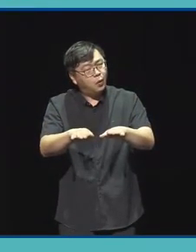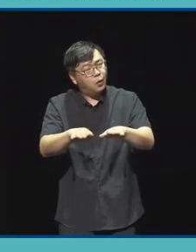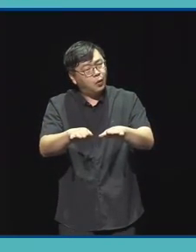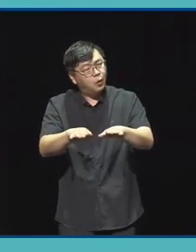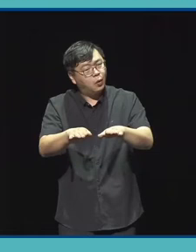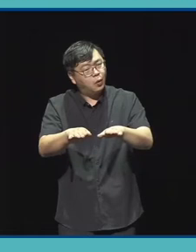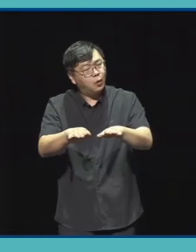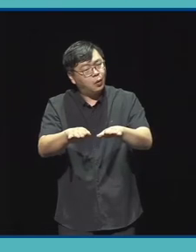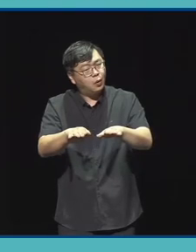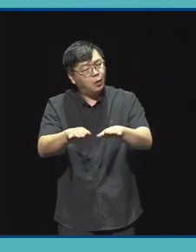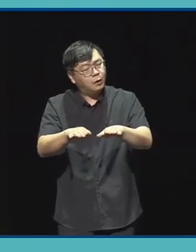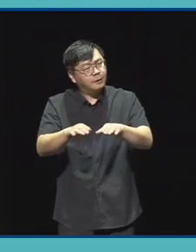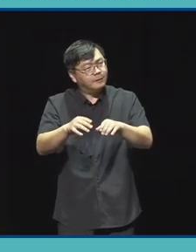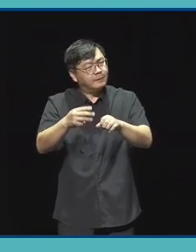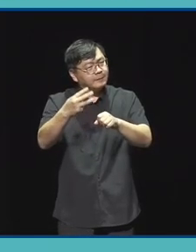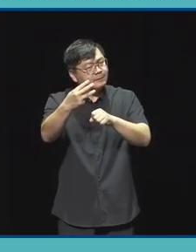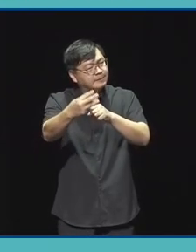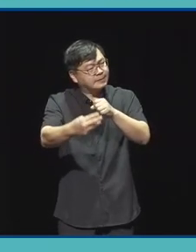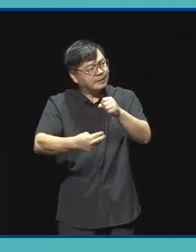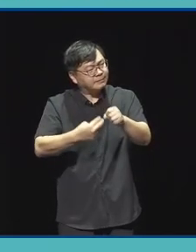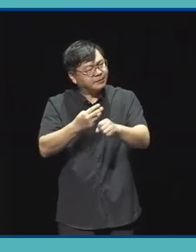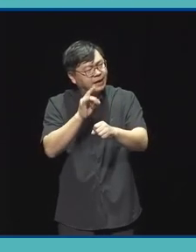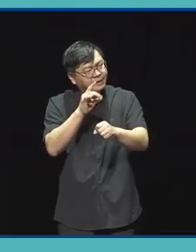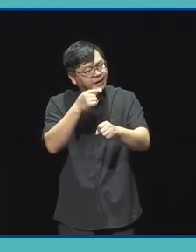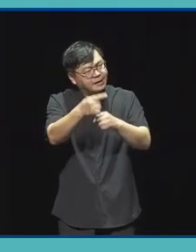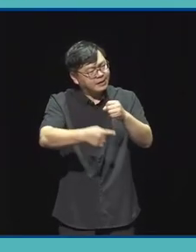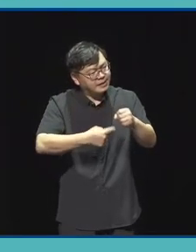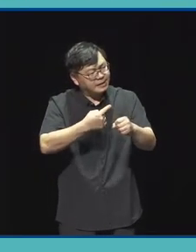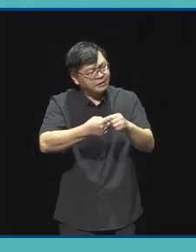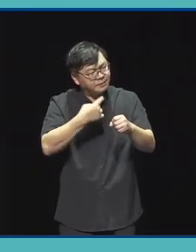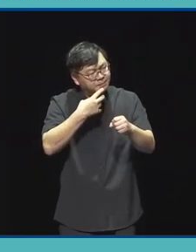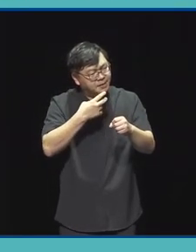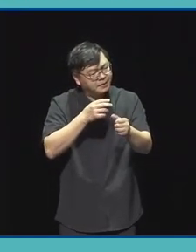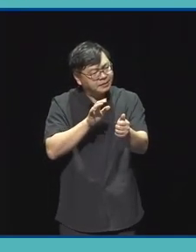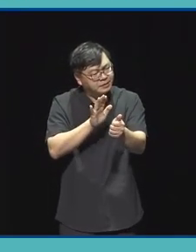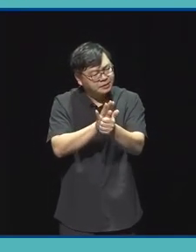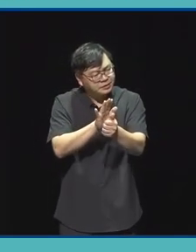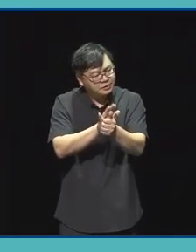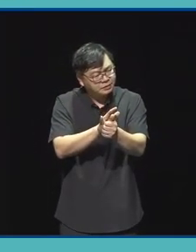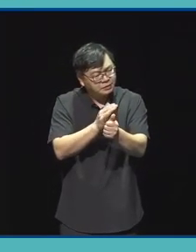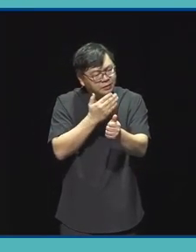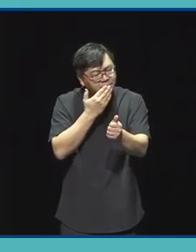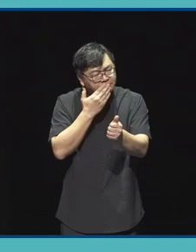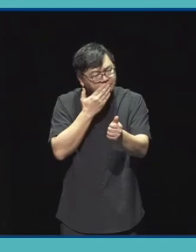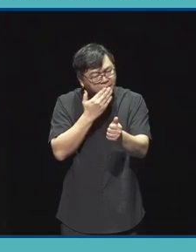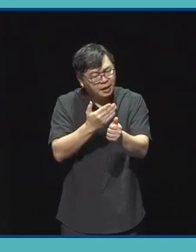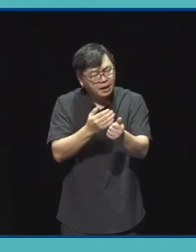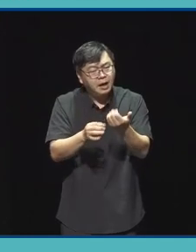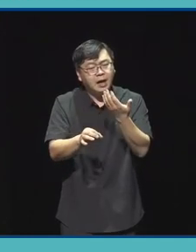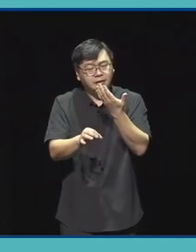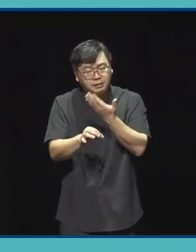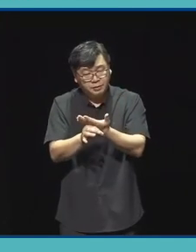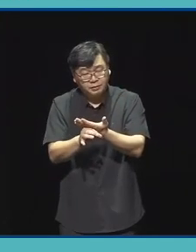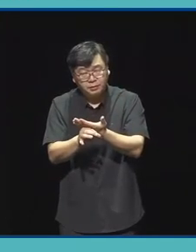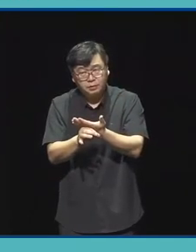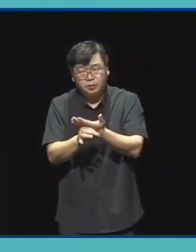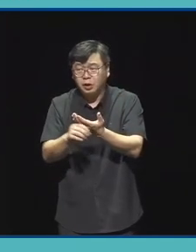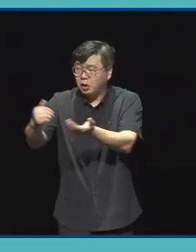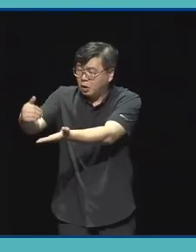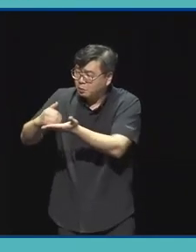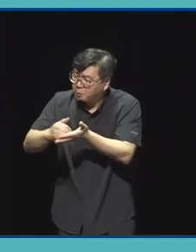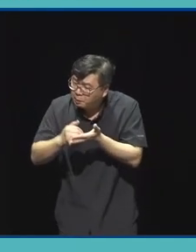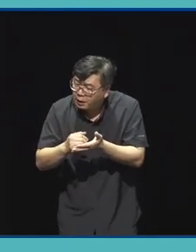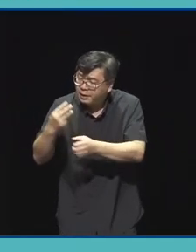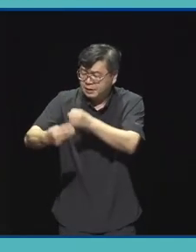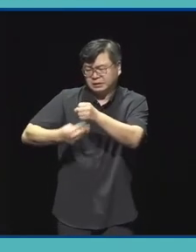장르 대표 지원이 적절치 않다라고 판단이 들면 모든 사업들이 장르 대표로 선정 분야가 선정되지